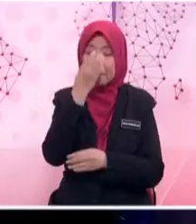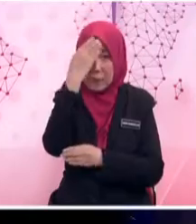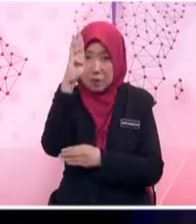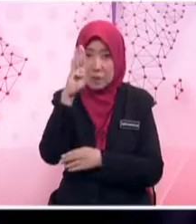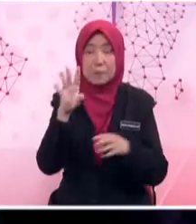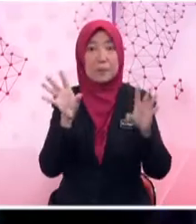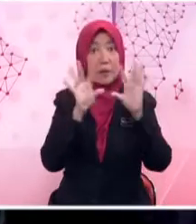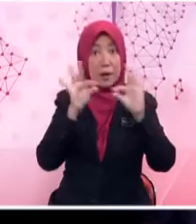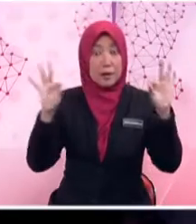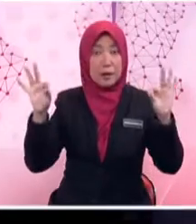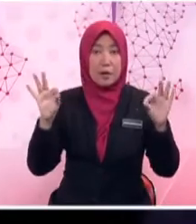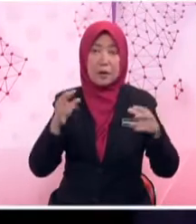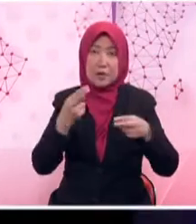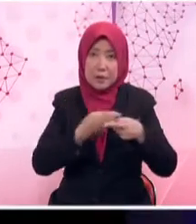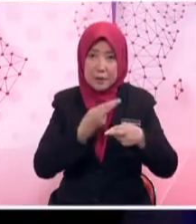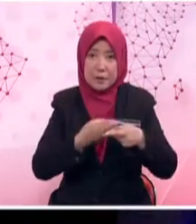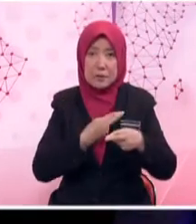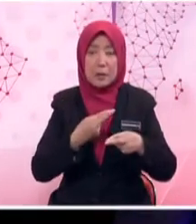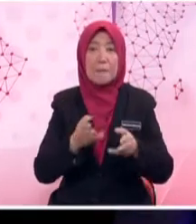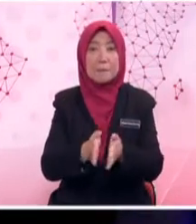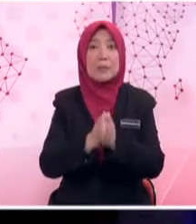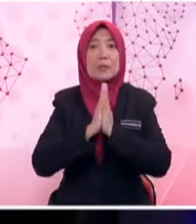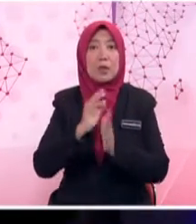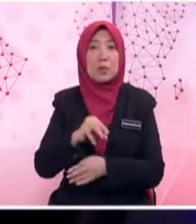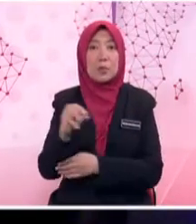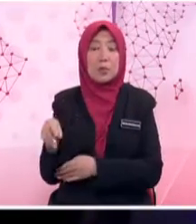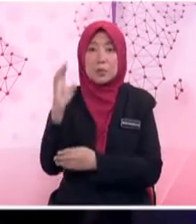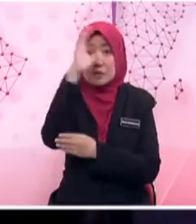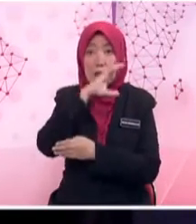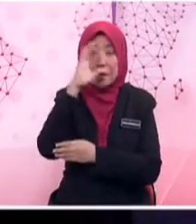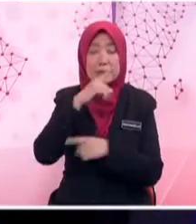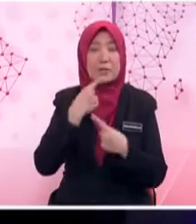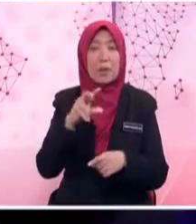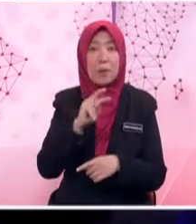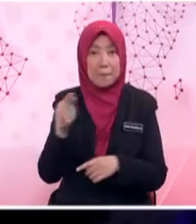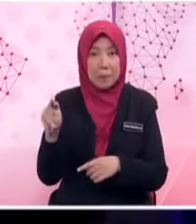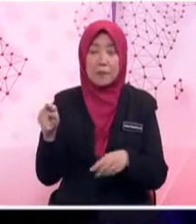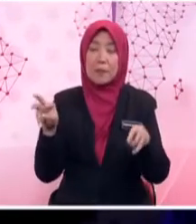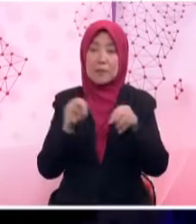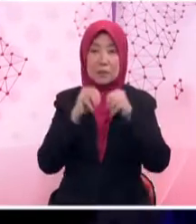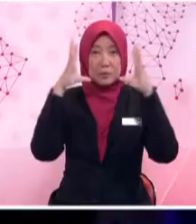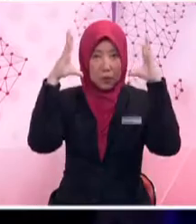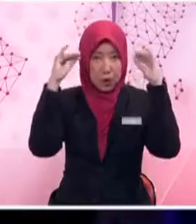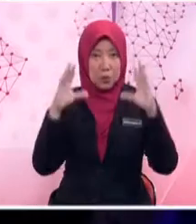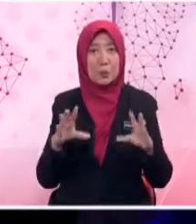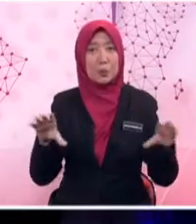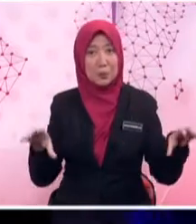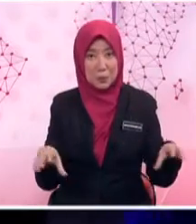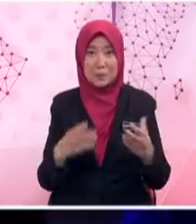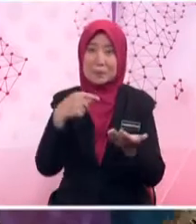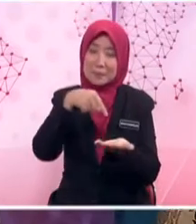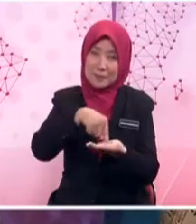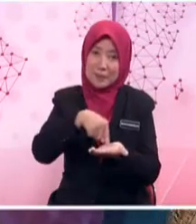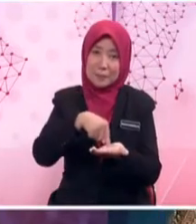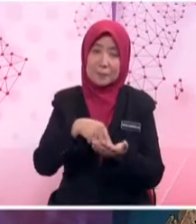dan meminta adik-adik kita untuk mencari jawapannya seperti yang dilakukan oleh Cikgu Sheila. Okey, aktiviti ini saya pilih